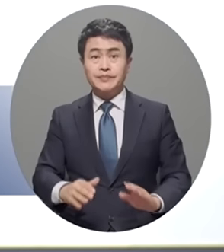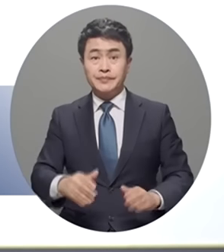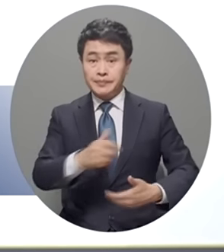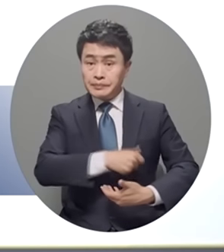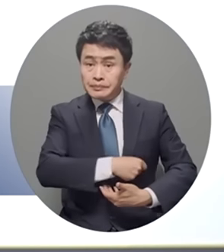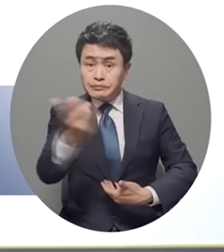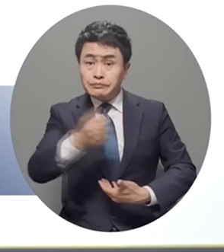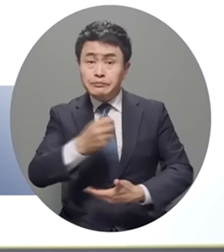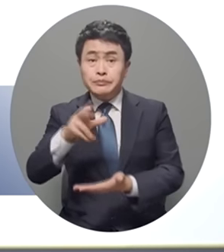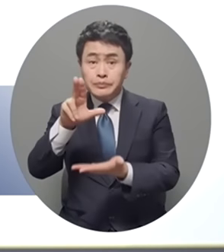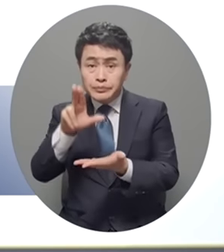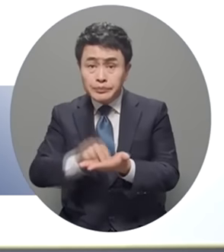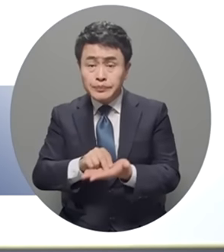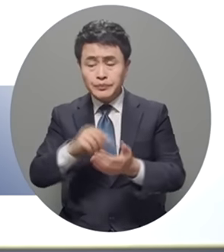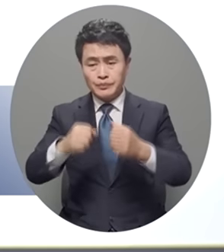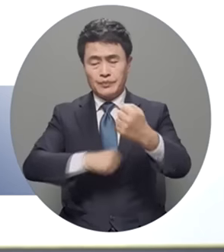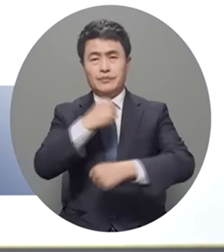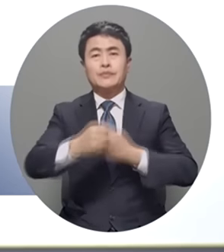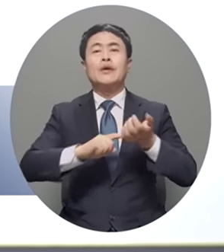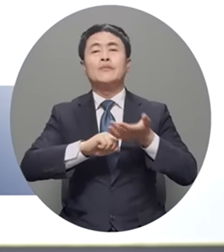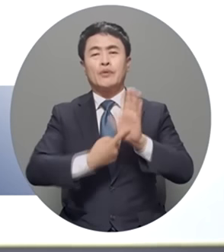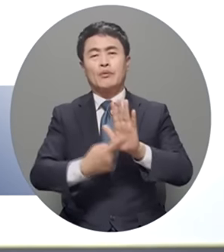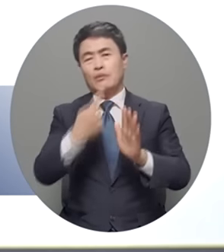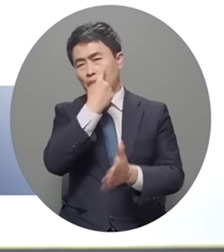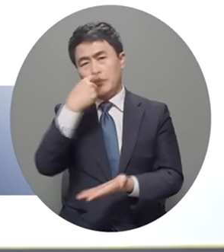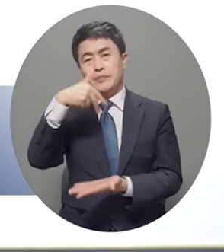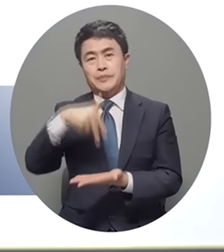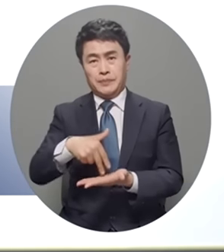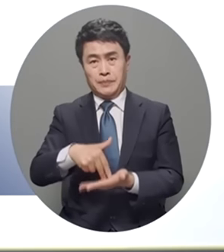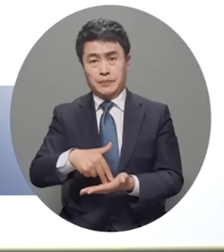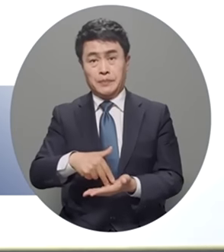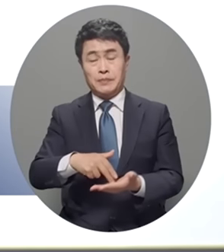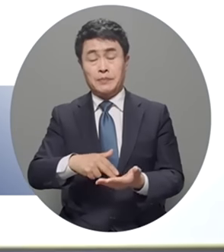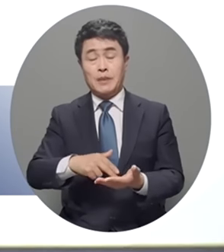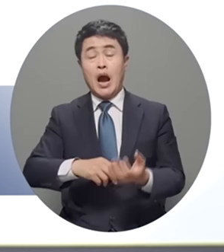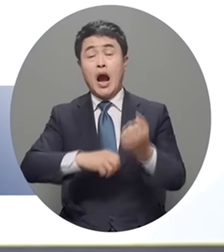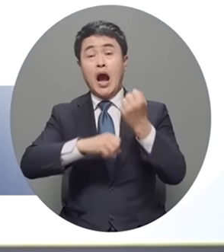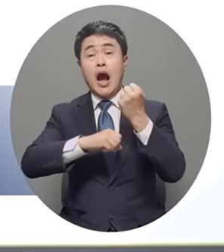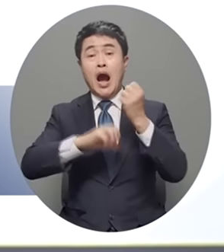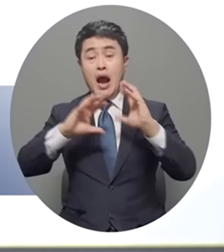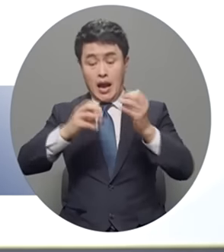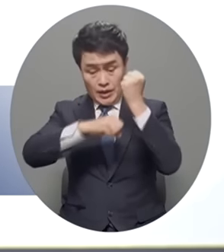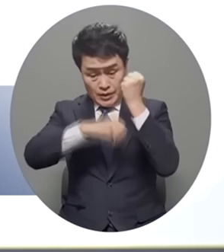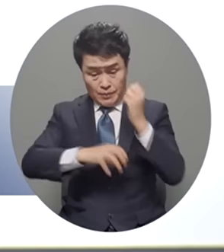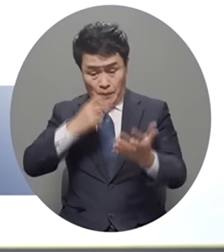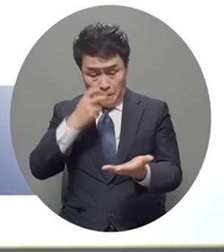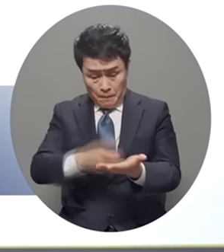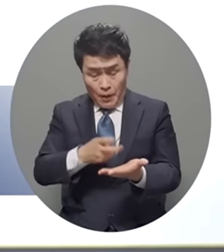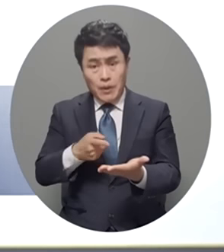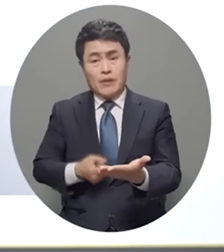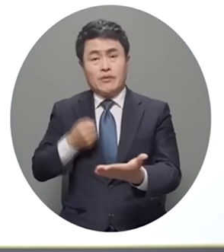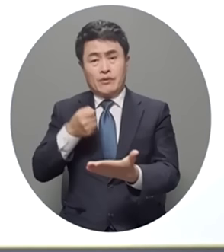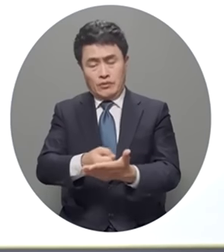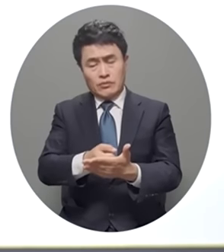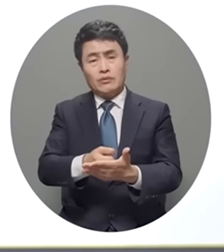살포 문제는 표현의 자유 보장이라는 헌법재판소의 결정의 취지를 고려하여 접근하고